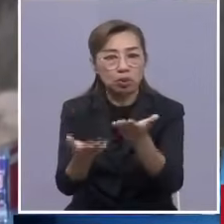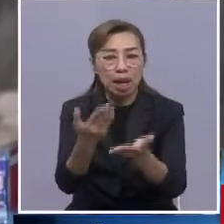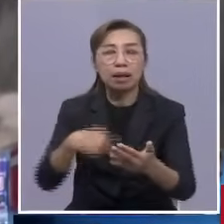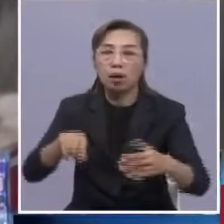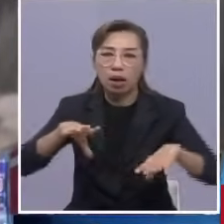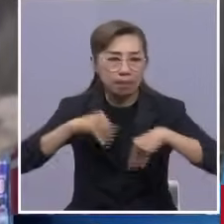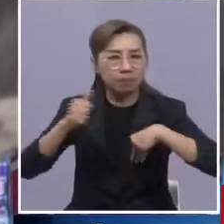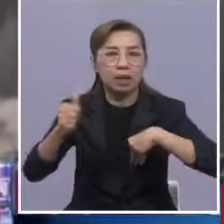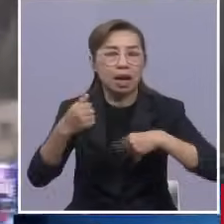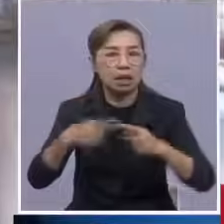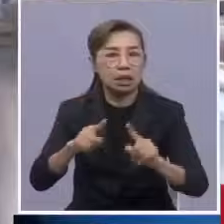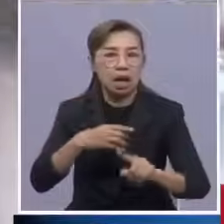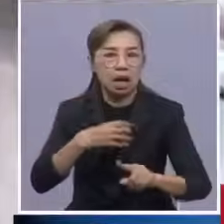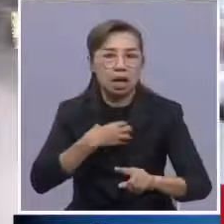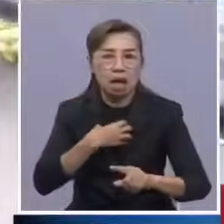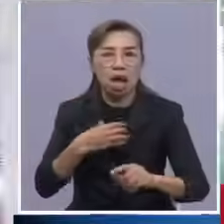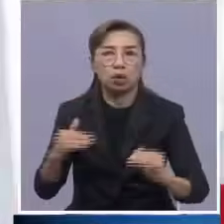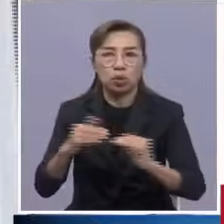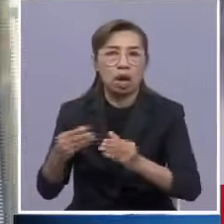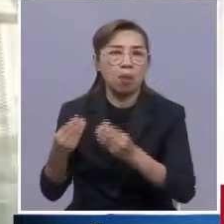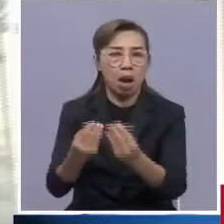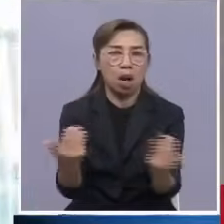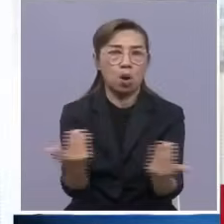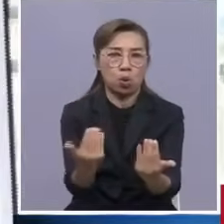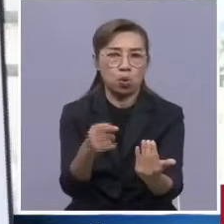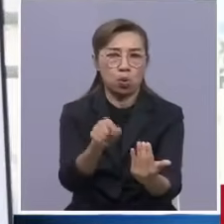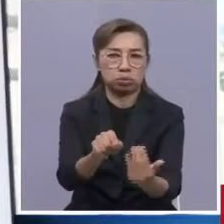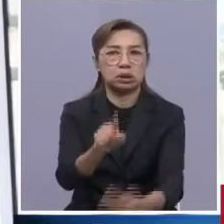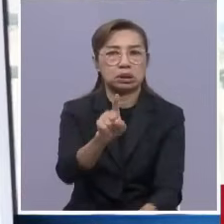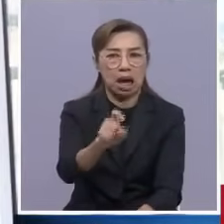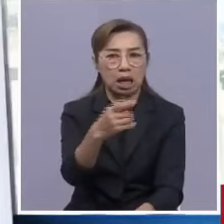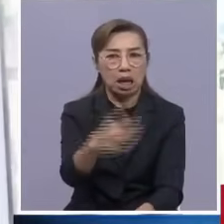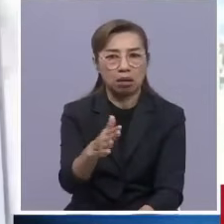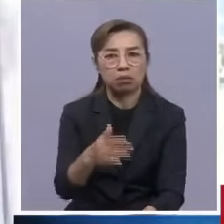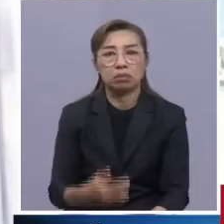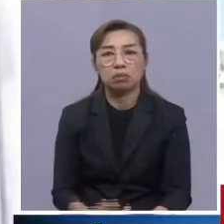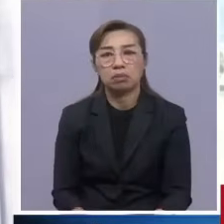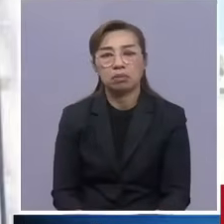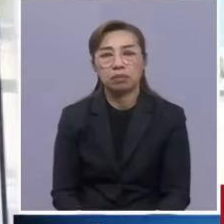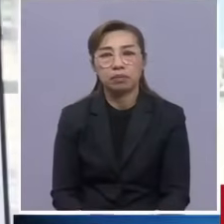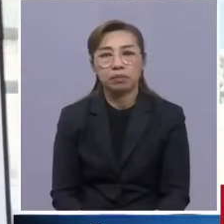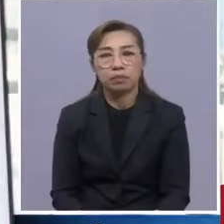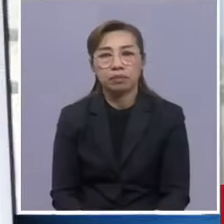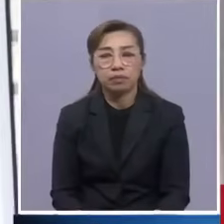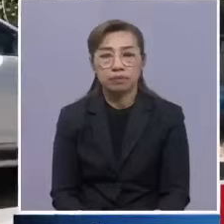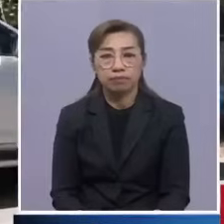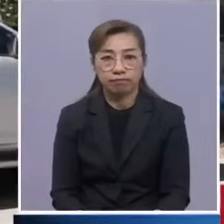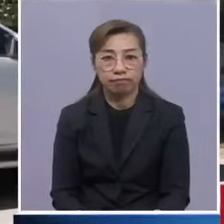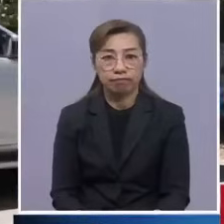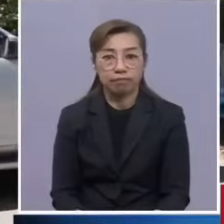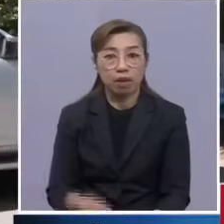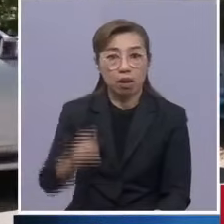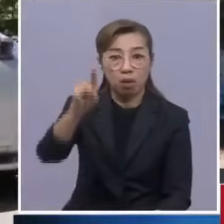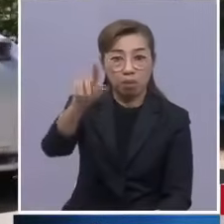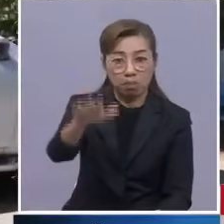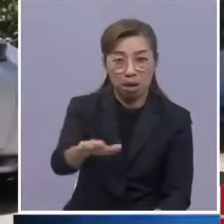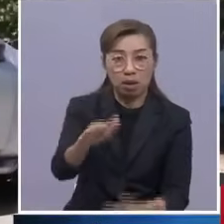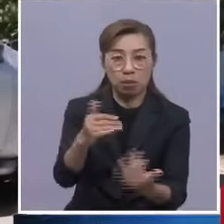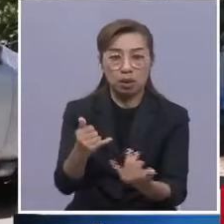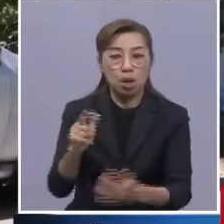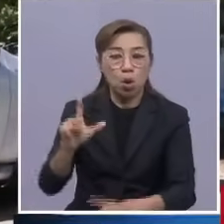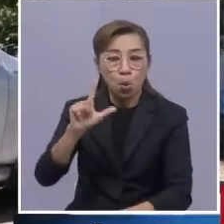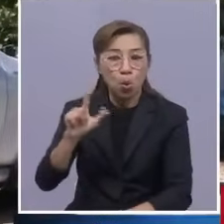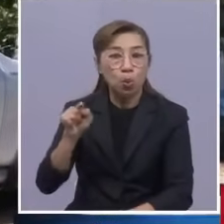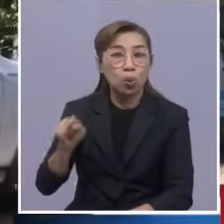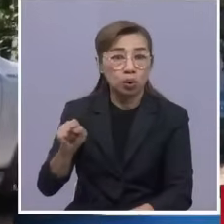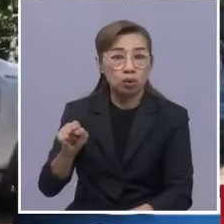ครับเพื่อเรียกร้องความยุติธรรมให้กับลูกที่เสียชีวิตจากเหตุการณ์ในครั้งนี้ครับในช่วงบ่ายวันนี้ครับลุงพล